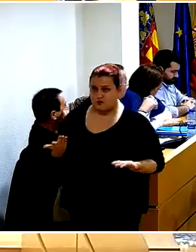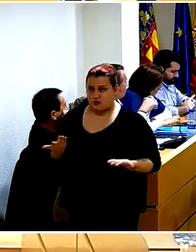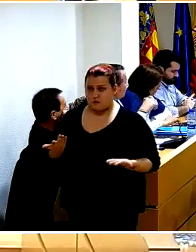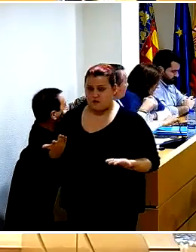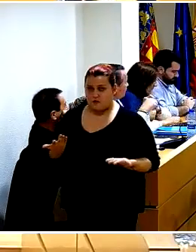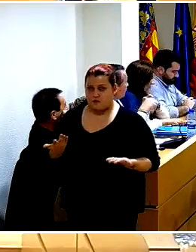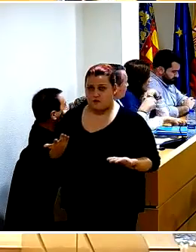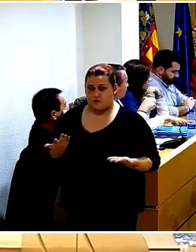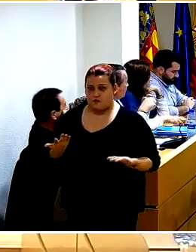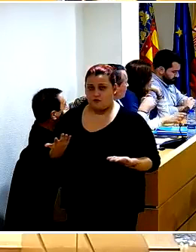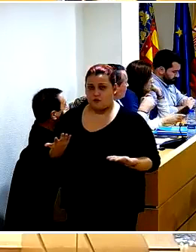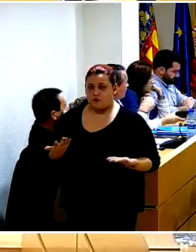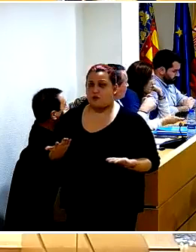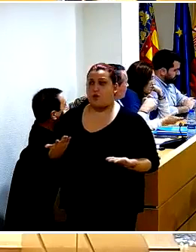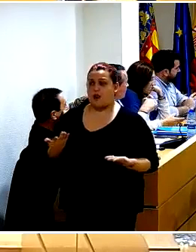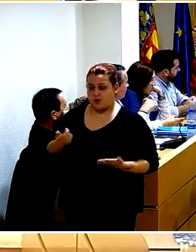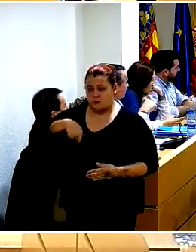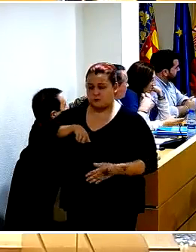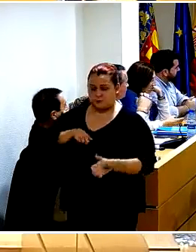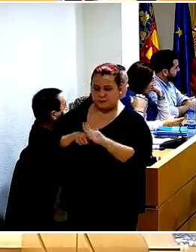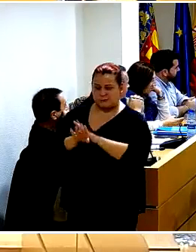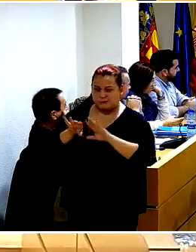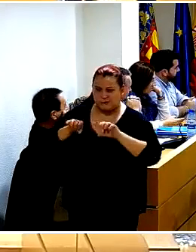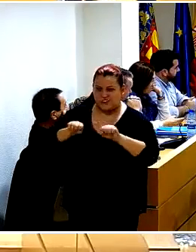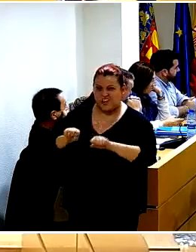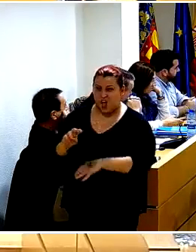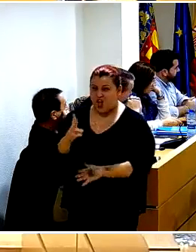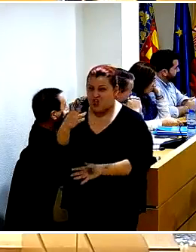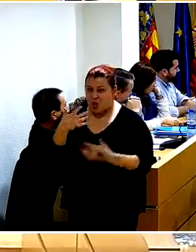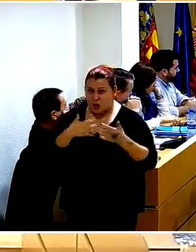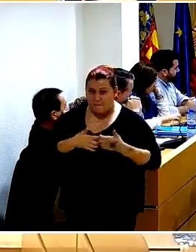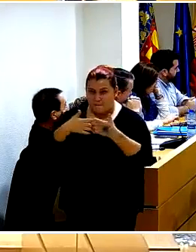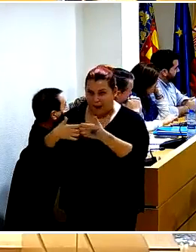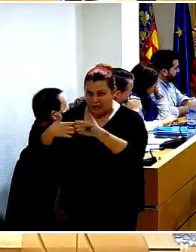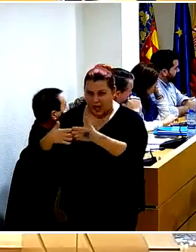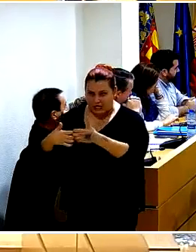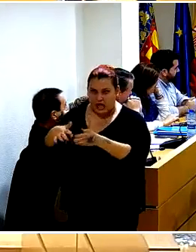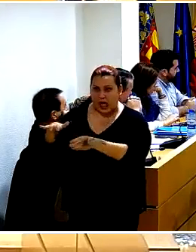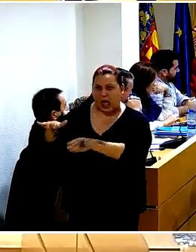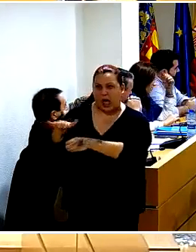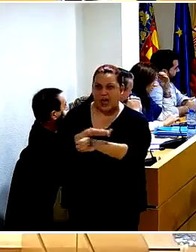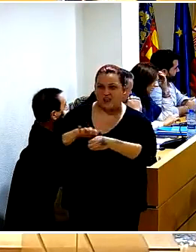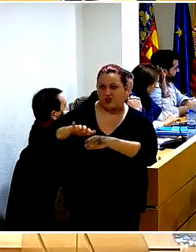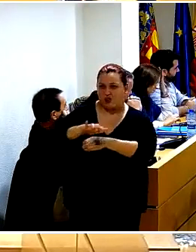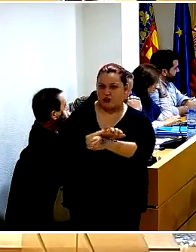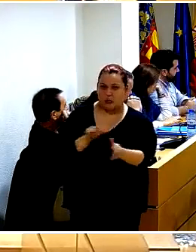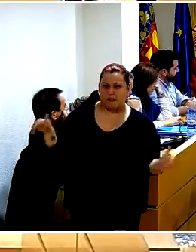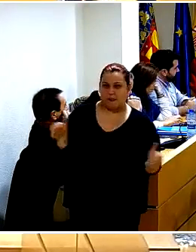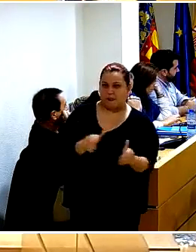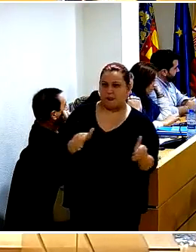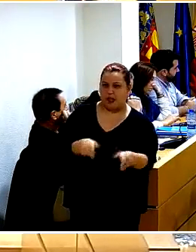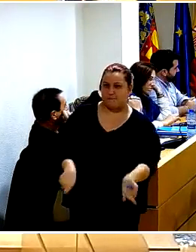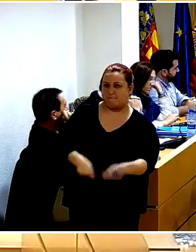més mitjans. Quan entrarem n'hi havia dos màquines agranadores xicotetes estropeades que